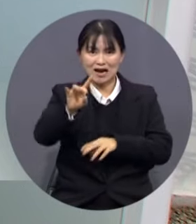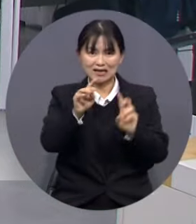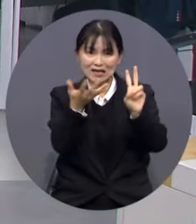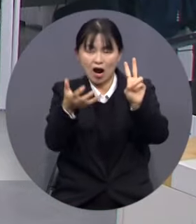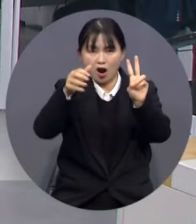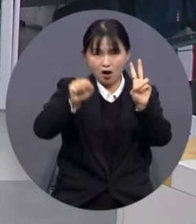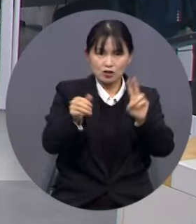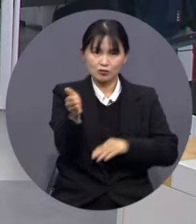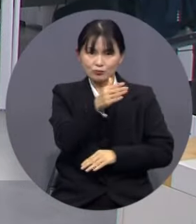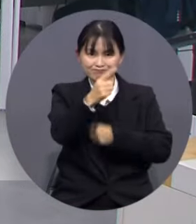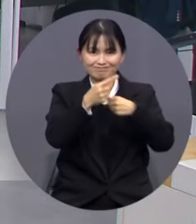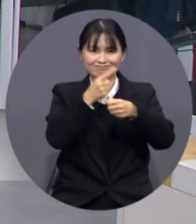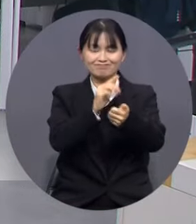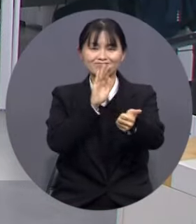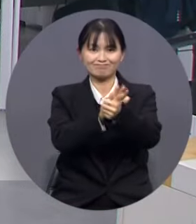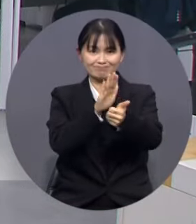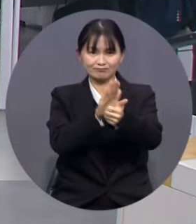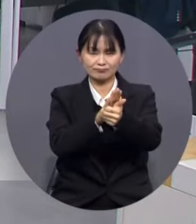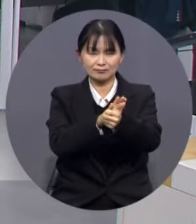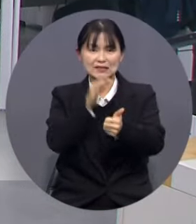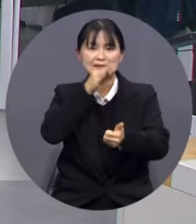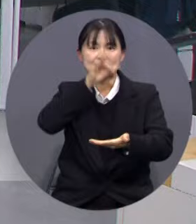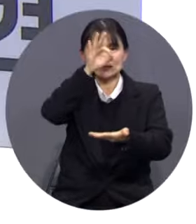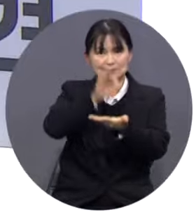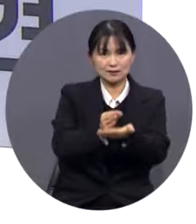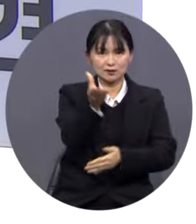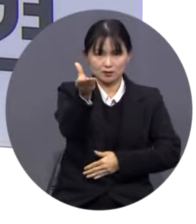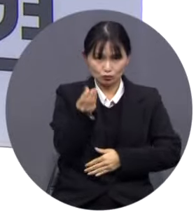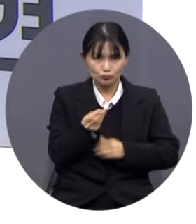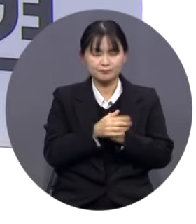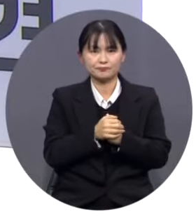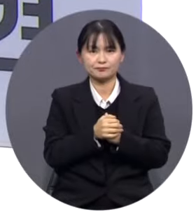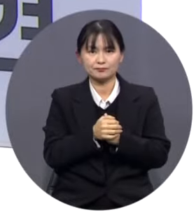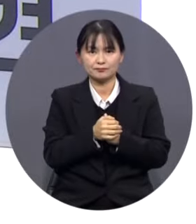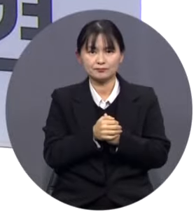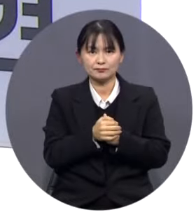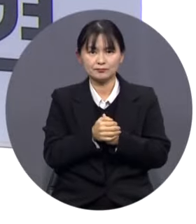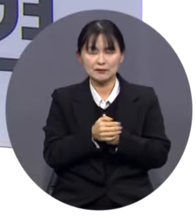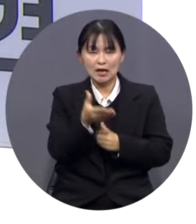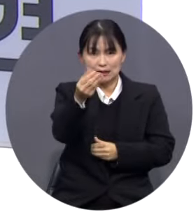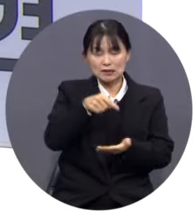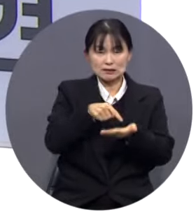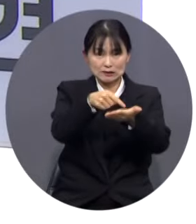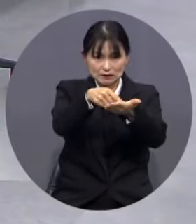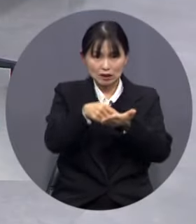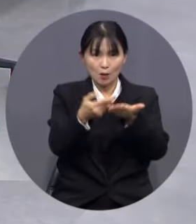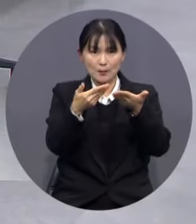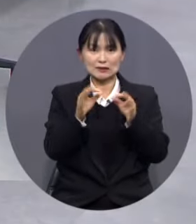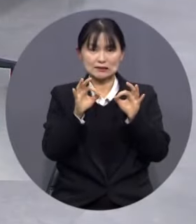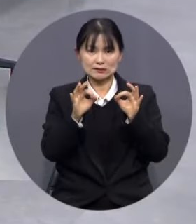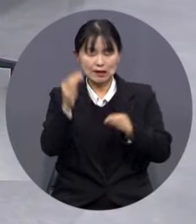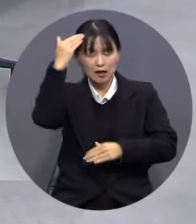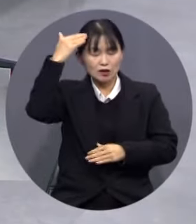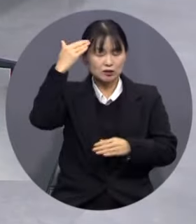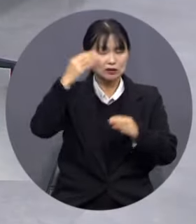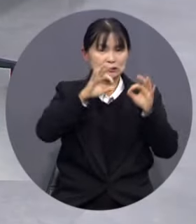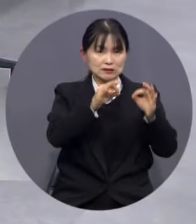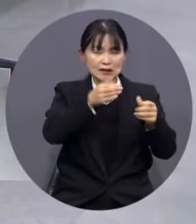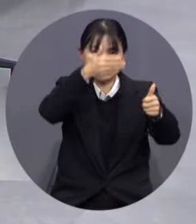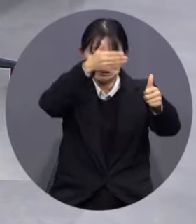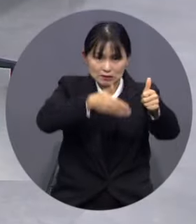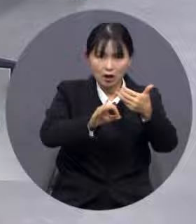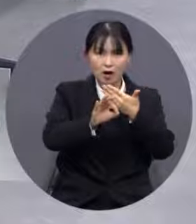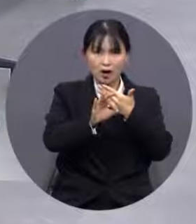한도에서 1년 동안 지원되는 저금리 대출입니다. 자금 지원 대출 신청을 받은 거래은행이 한국은행에 자금을